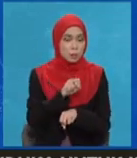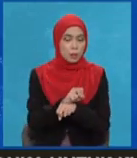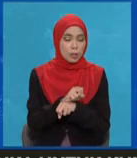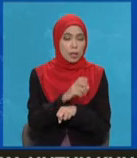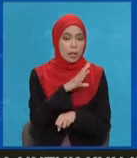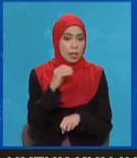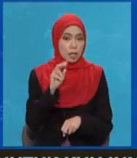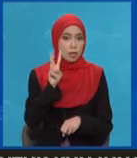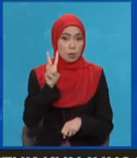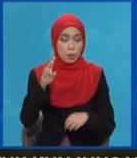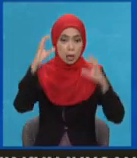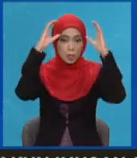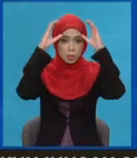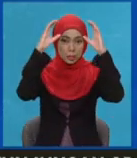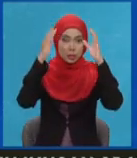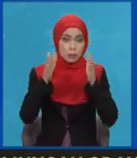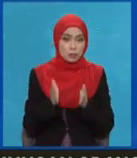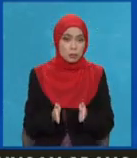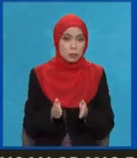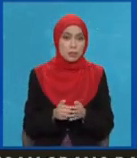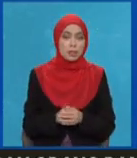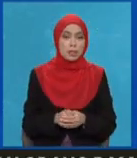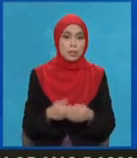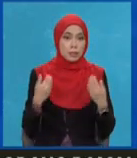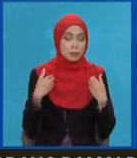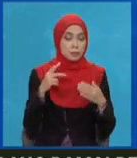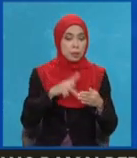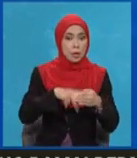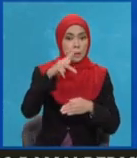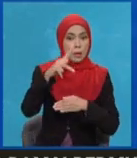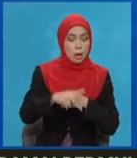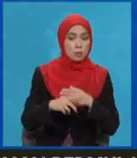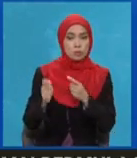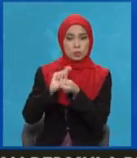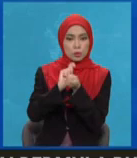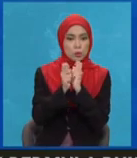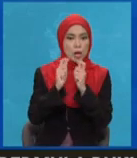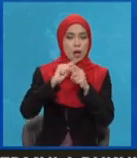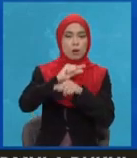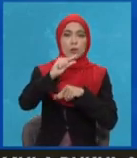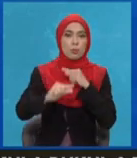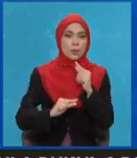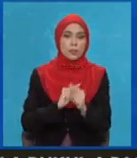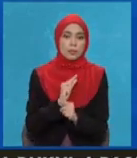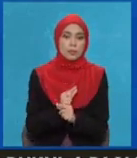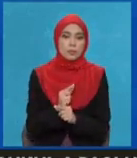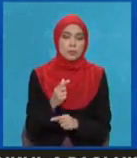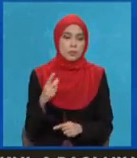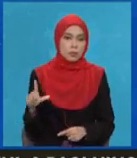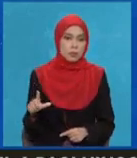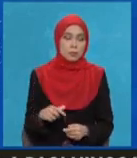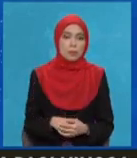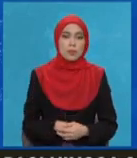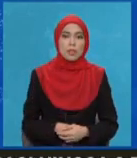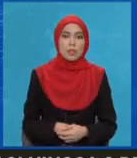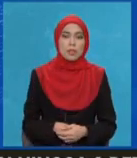guru diaduk-adukkan semasa majelis peresmian program pertukaran Global majelis anjuran pusat serantau pagi pendidikan